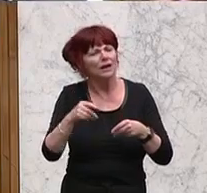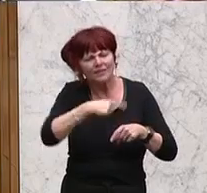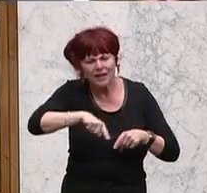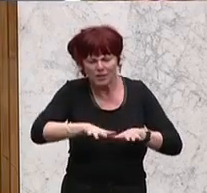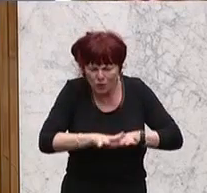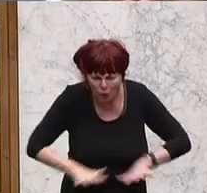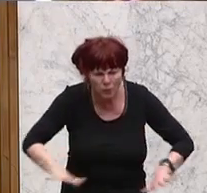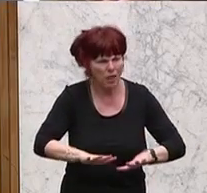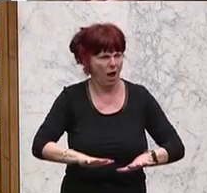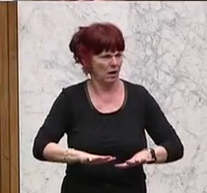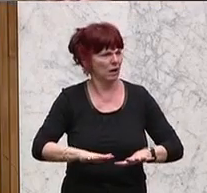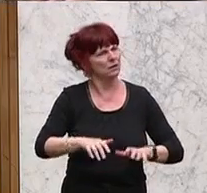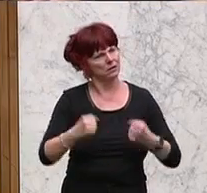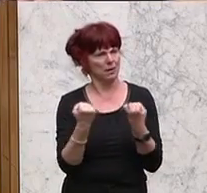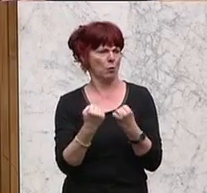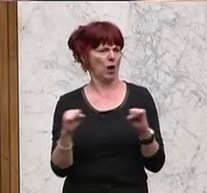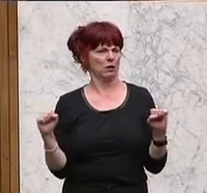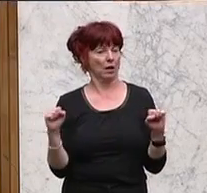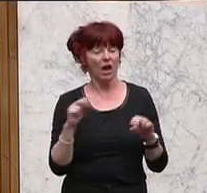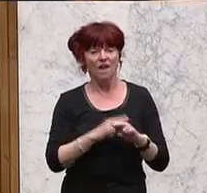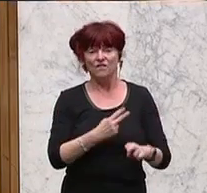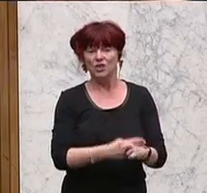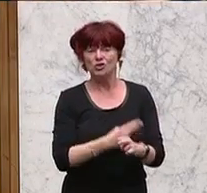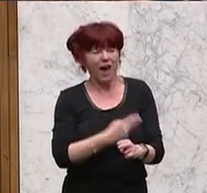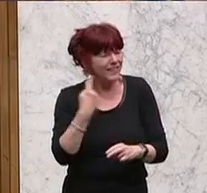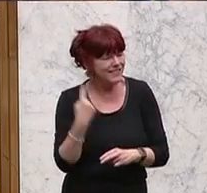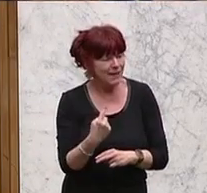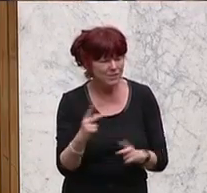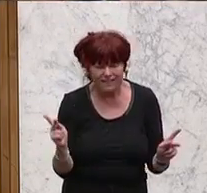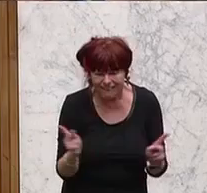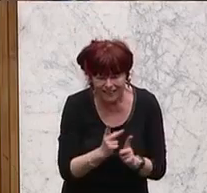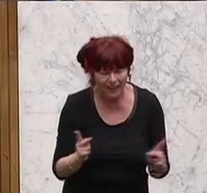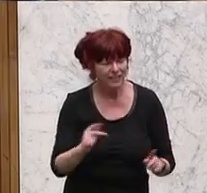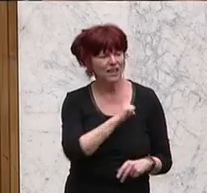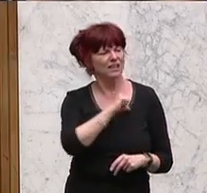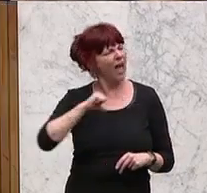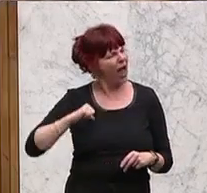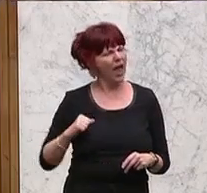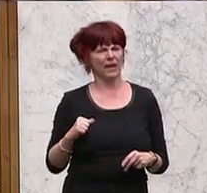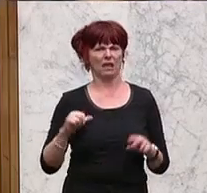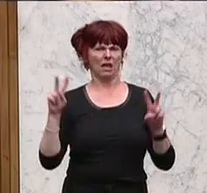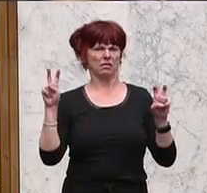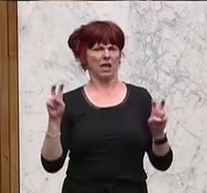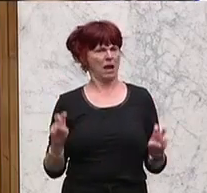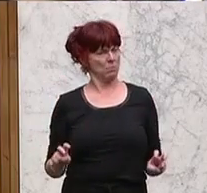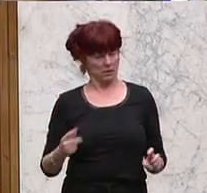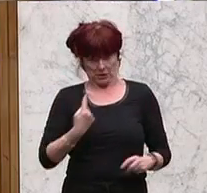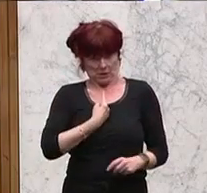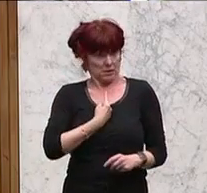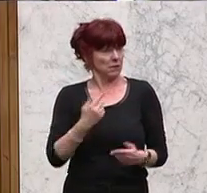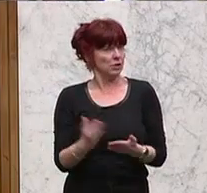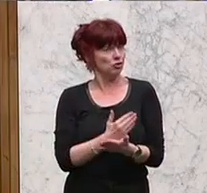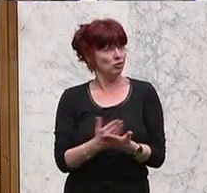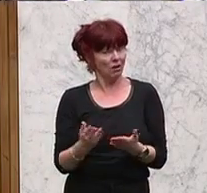unserer Demokratie. Denn wenn ein Staat nicht mehr in der Lage ist, seine eigenen Belange selbst zu